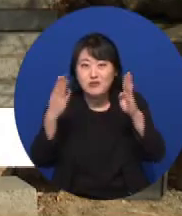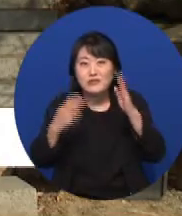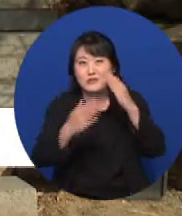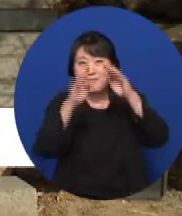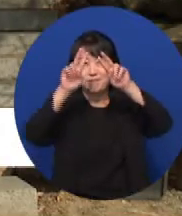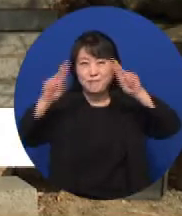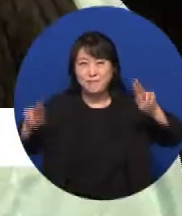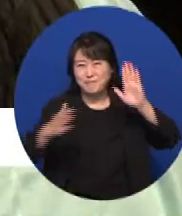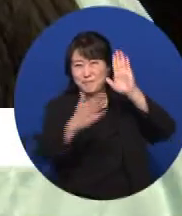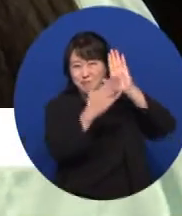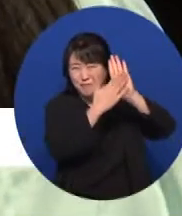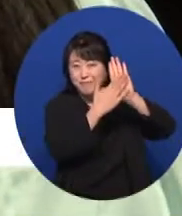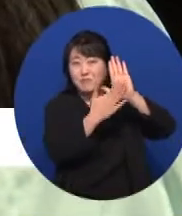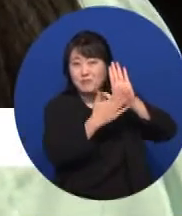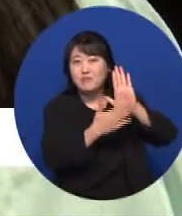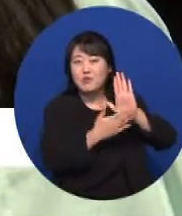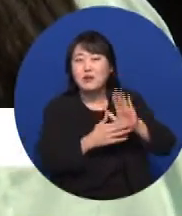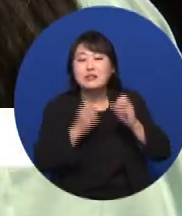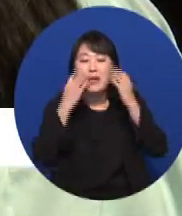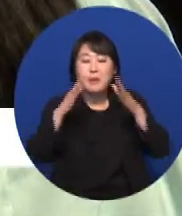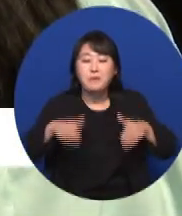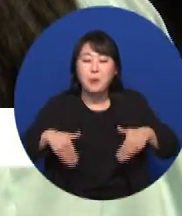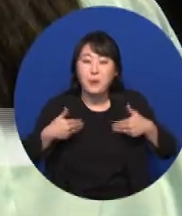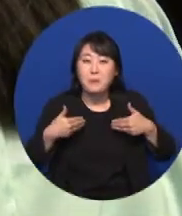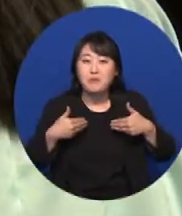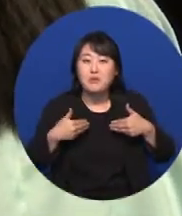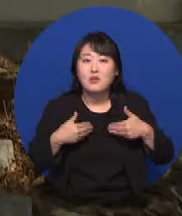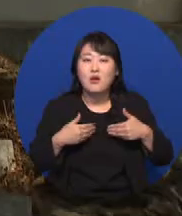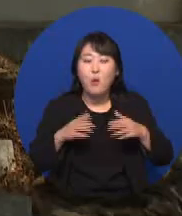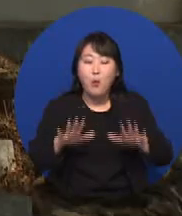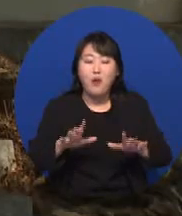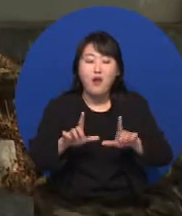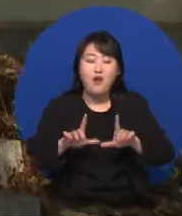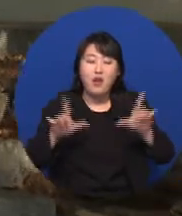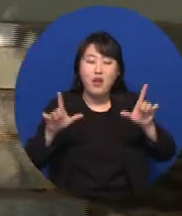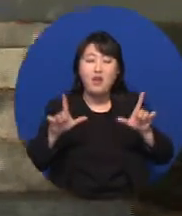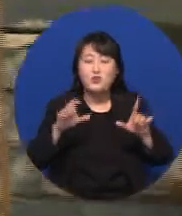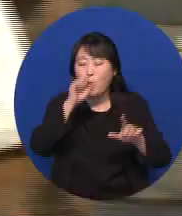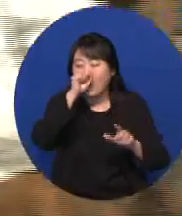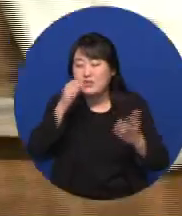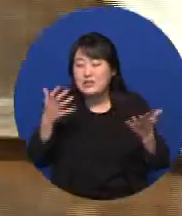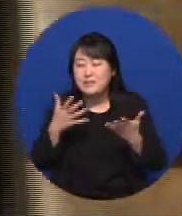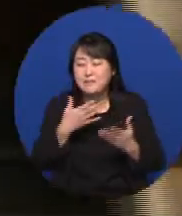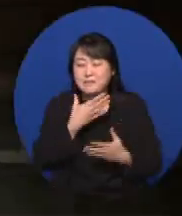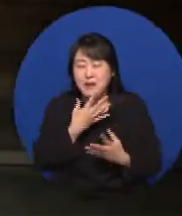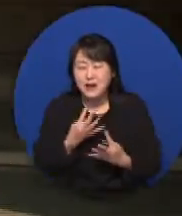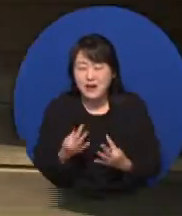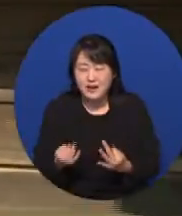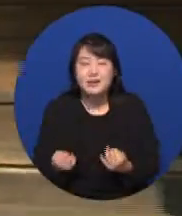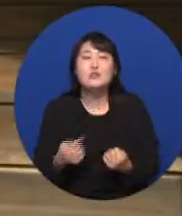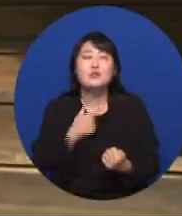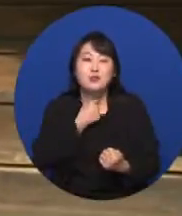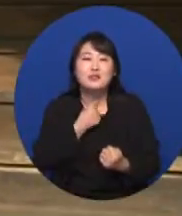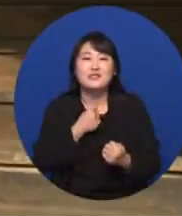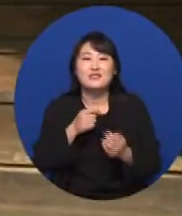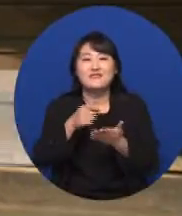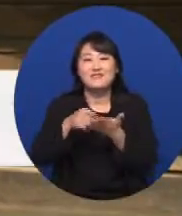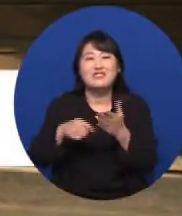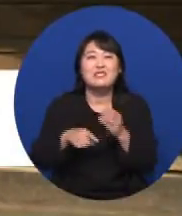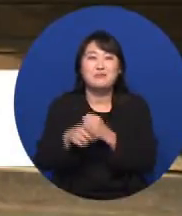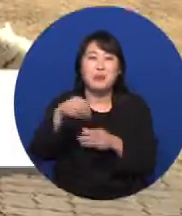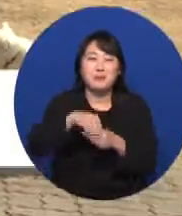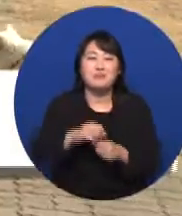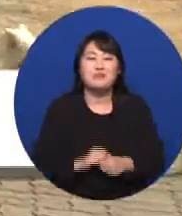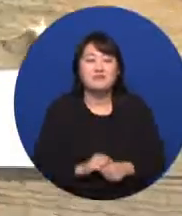글귀에 새 봄의 기운으로 올 한해 경사스러운 일이 많기를 바라는 마음이 담겼습니다 넵튠의 기운을